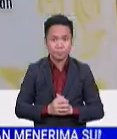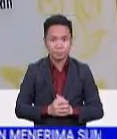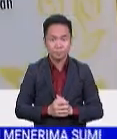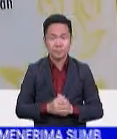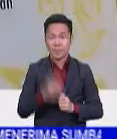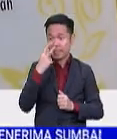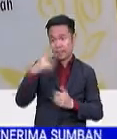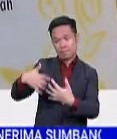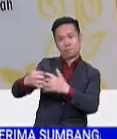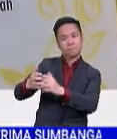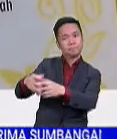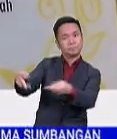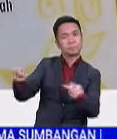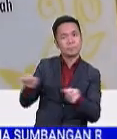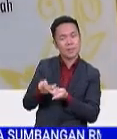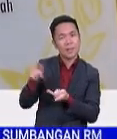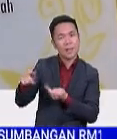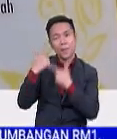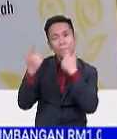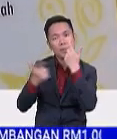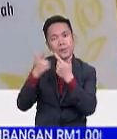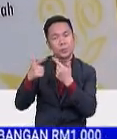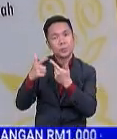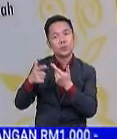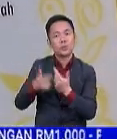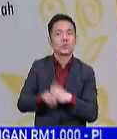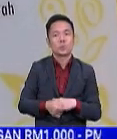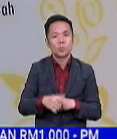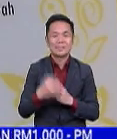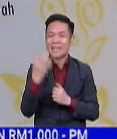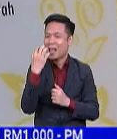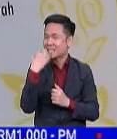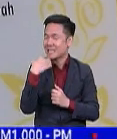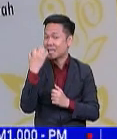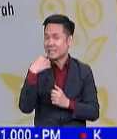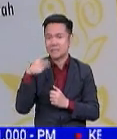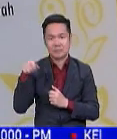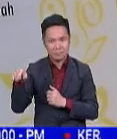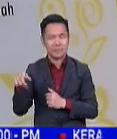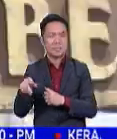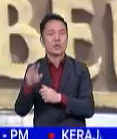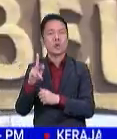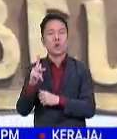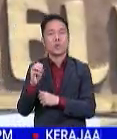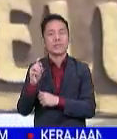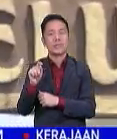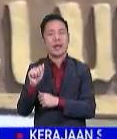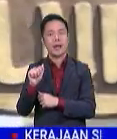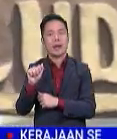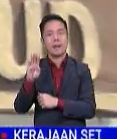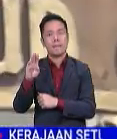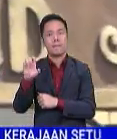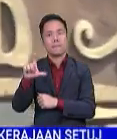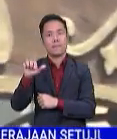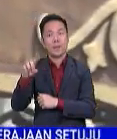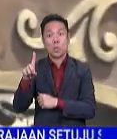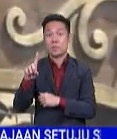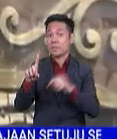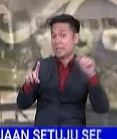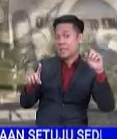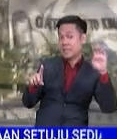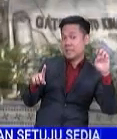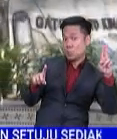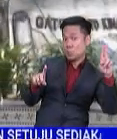adalah Tata Keiko pelancongan dan pusat pemprosesan dnes this one Koning Kinabalu kota belud dibiayai kesatuan eropah